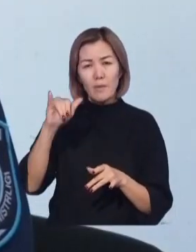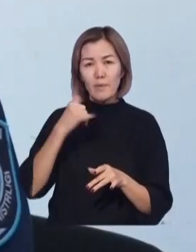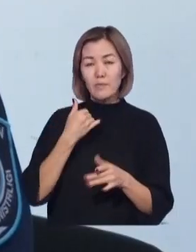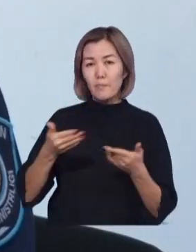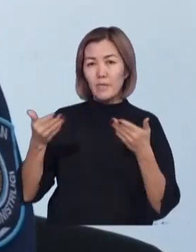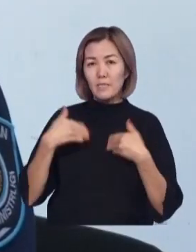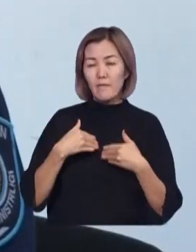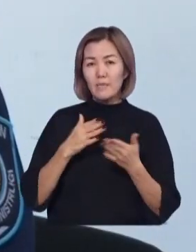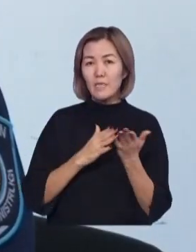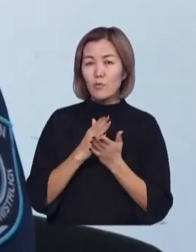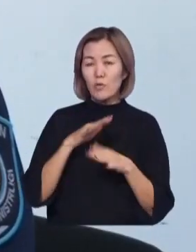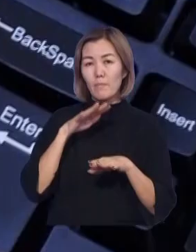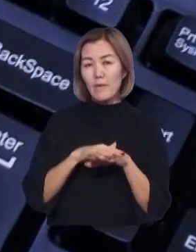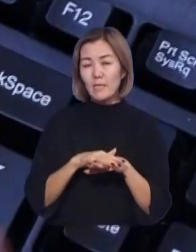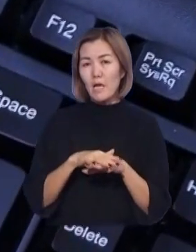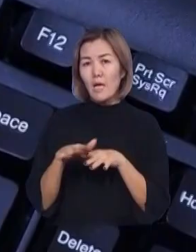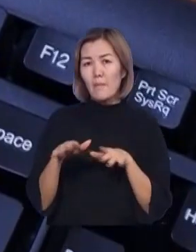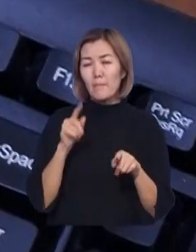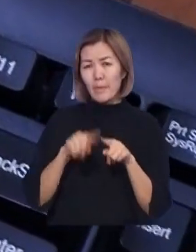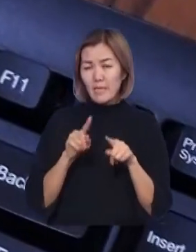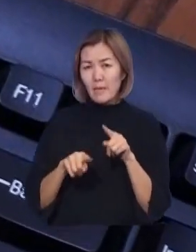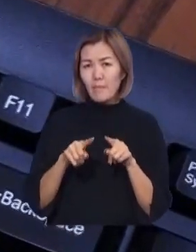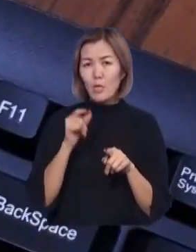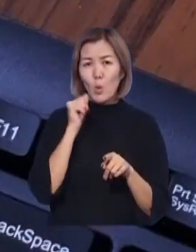представился сотрудникам банка он поторопился